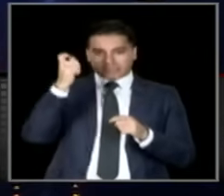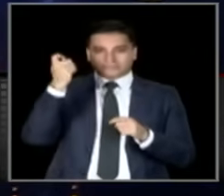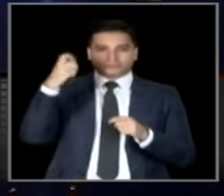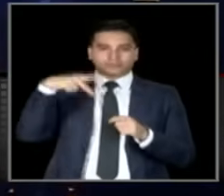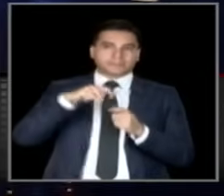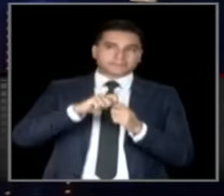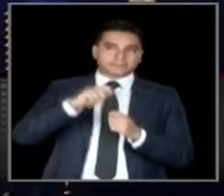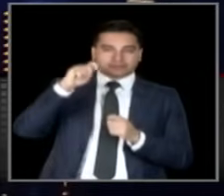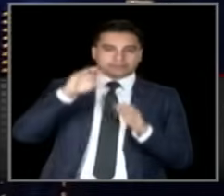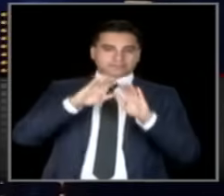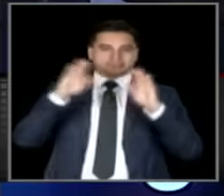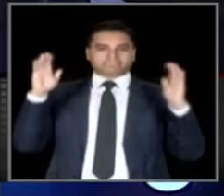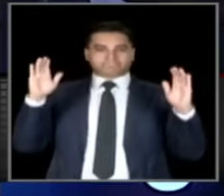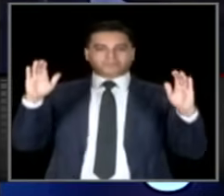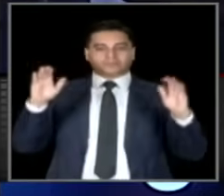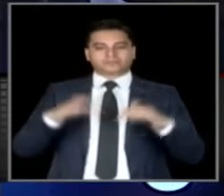185 متر،